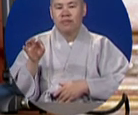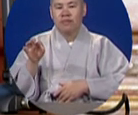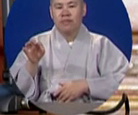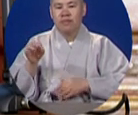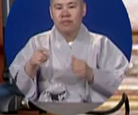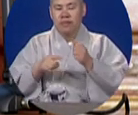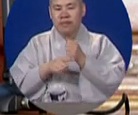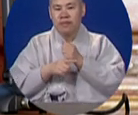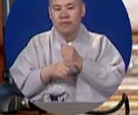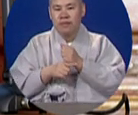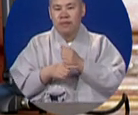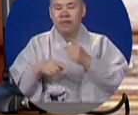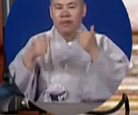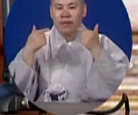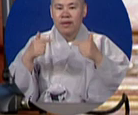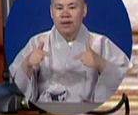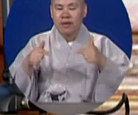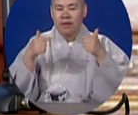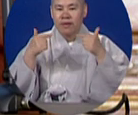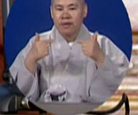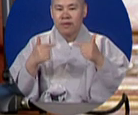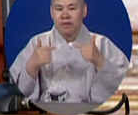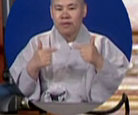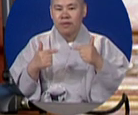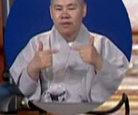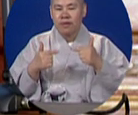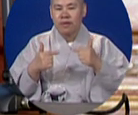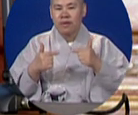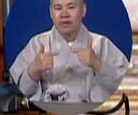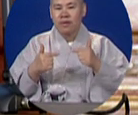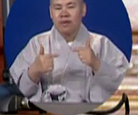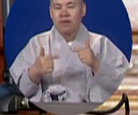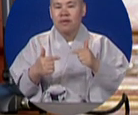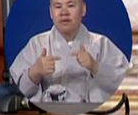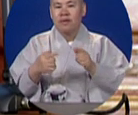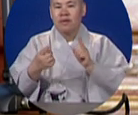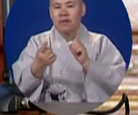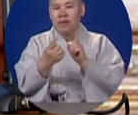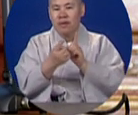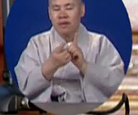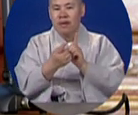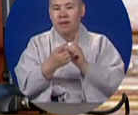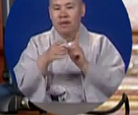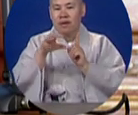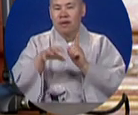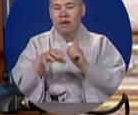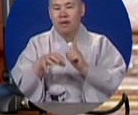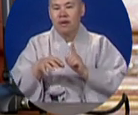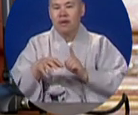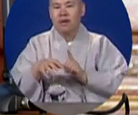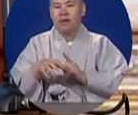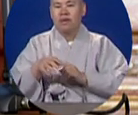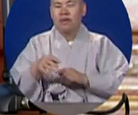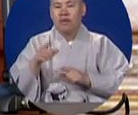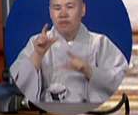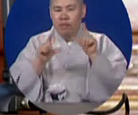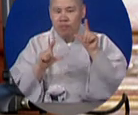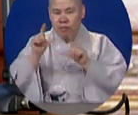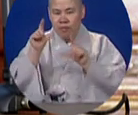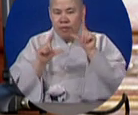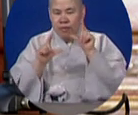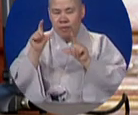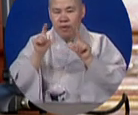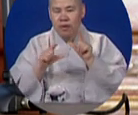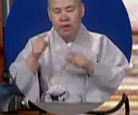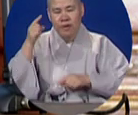늘 경계의 대상에 취상을 해요 그 모양을